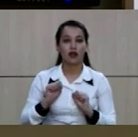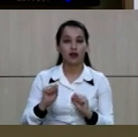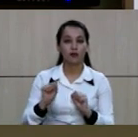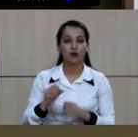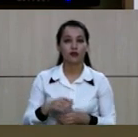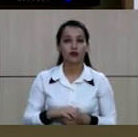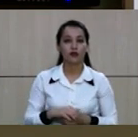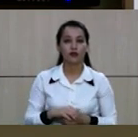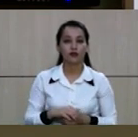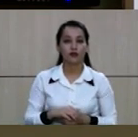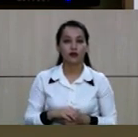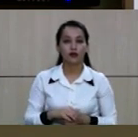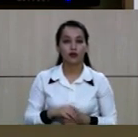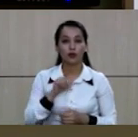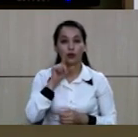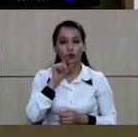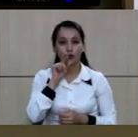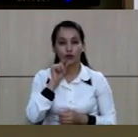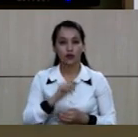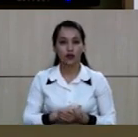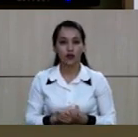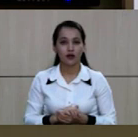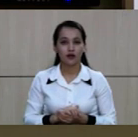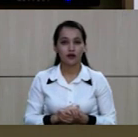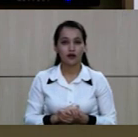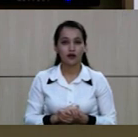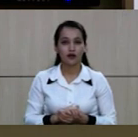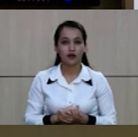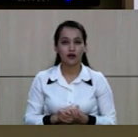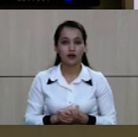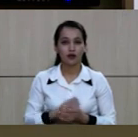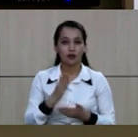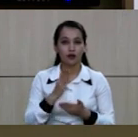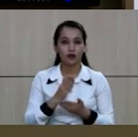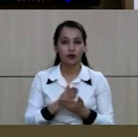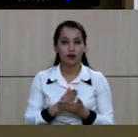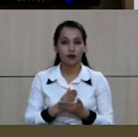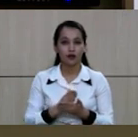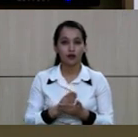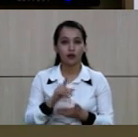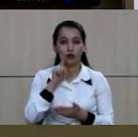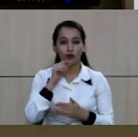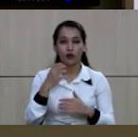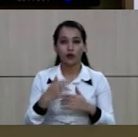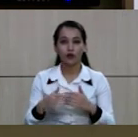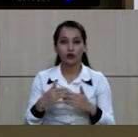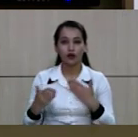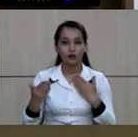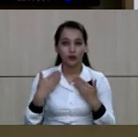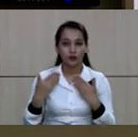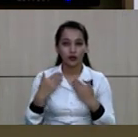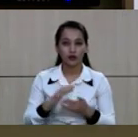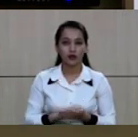Қурқуш, Япалоқ қуш, Кулонқур султон каби персонажлар борки, улар орасида кечаётган